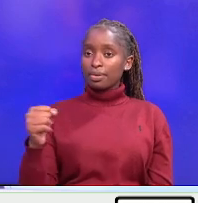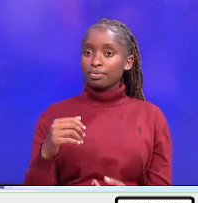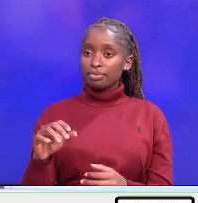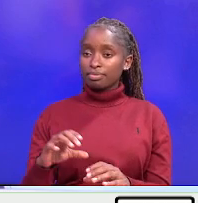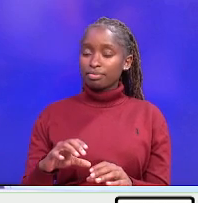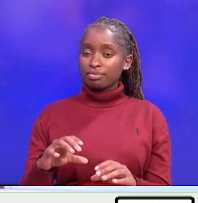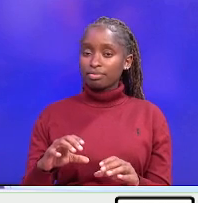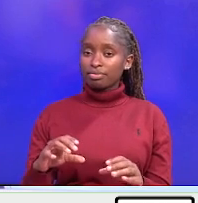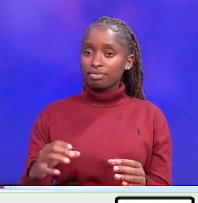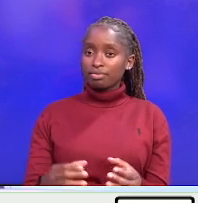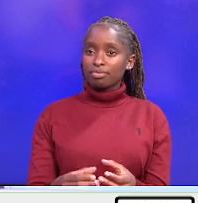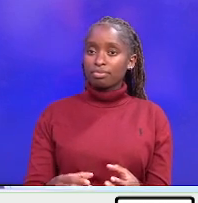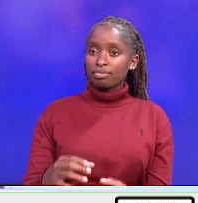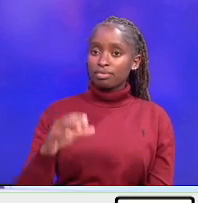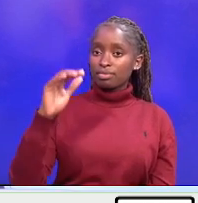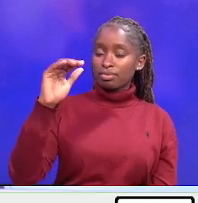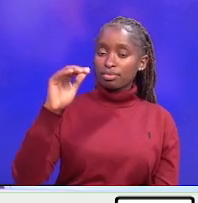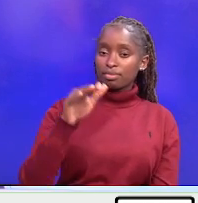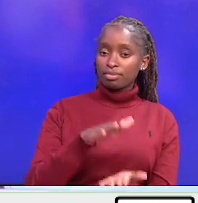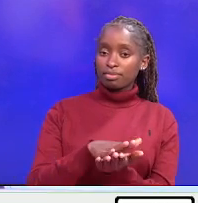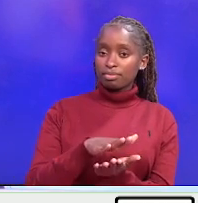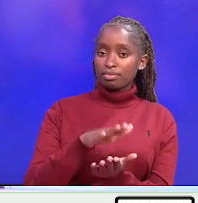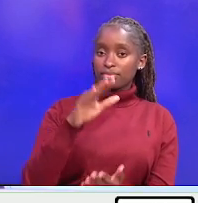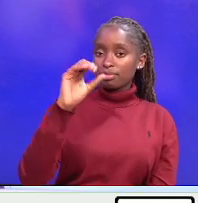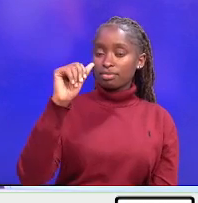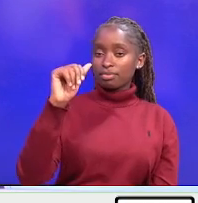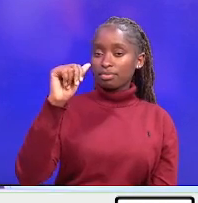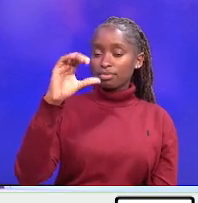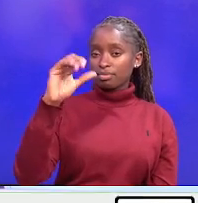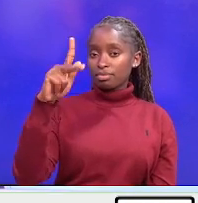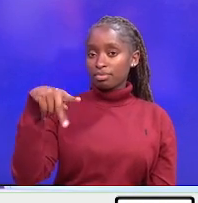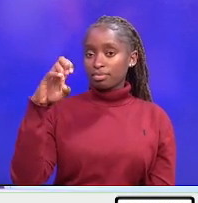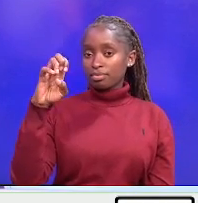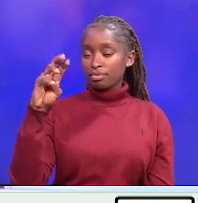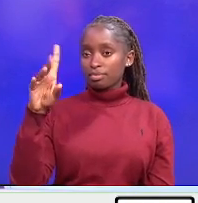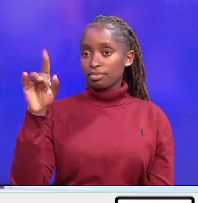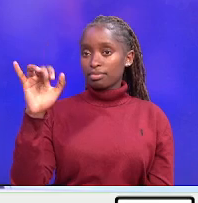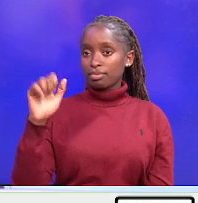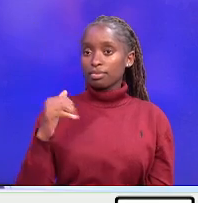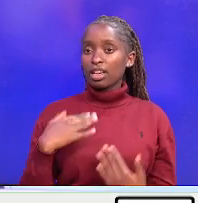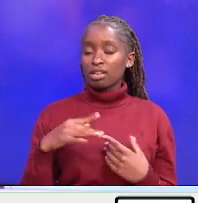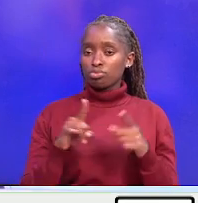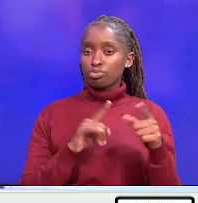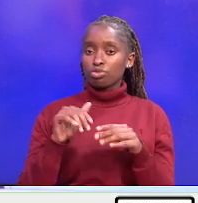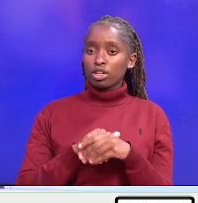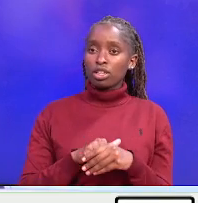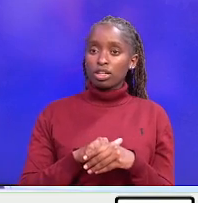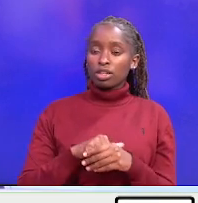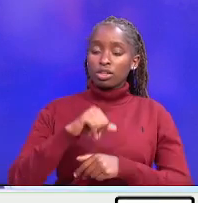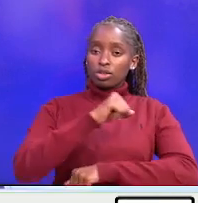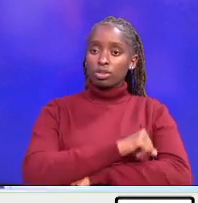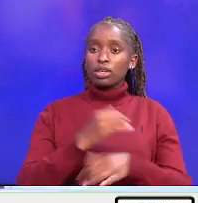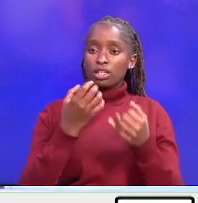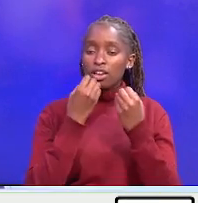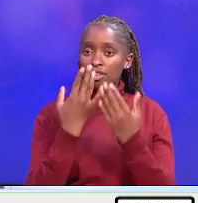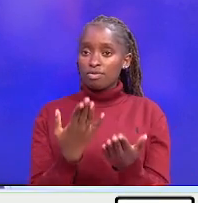Ni ya benki ya Cooperative na apu ya yaa kinazunguka kwenye vyuo kuwahamasisha wanafunzi na vijana